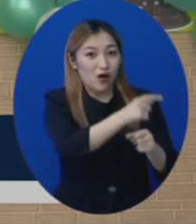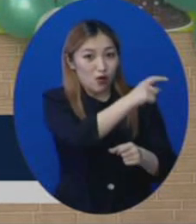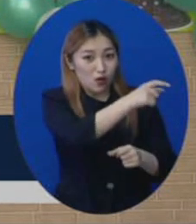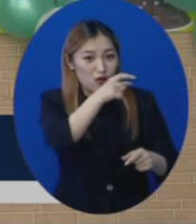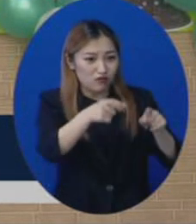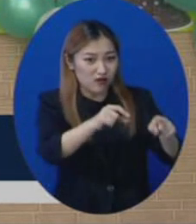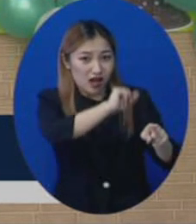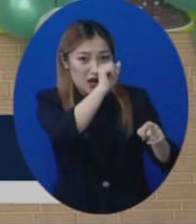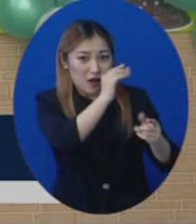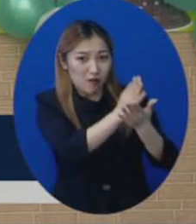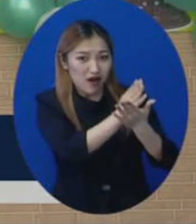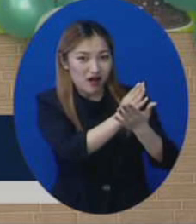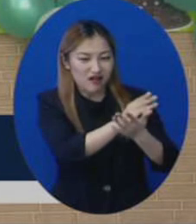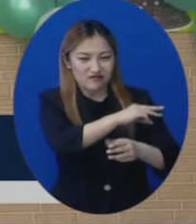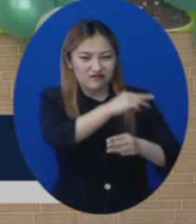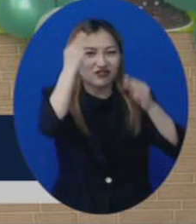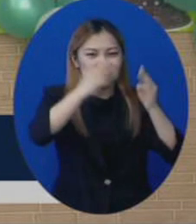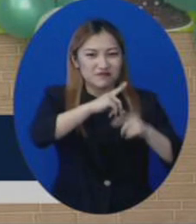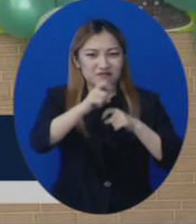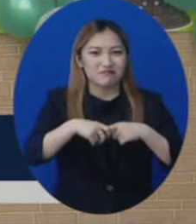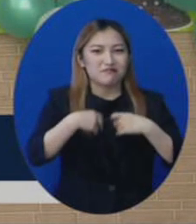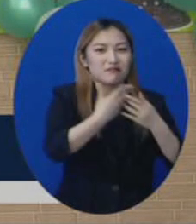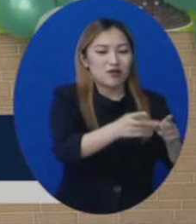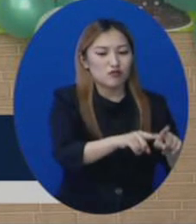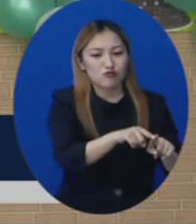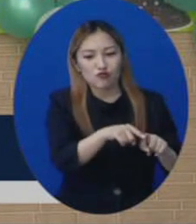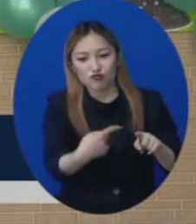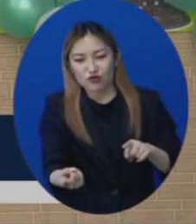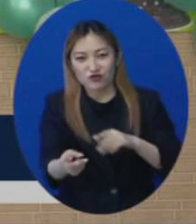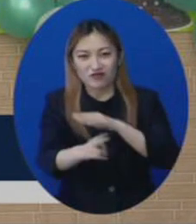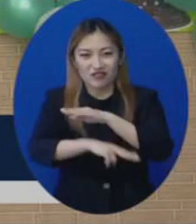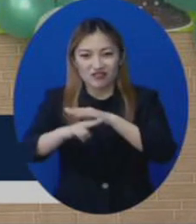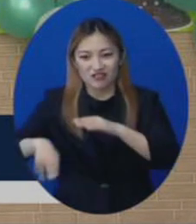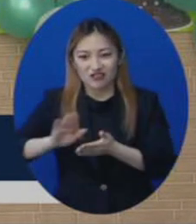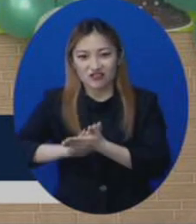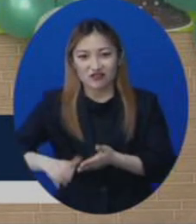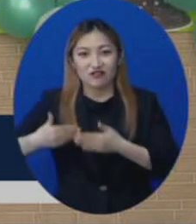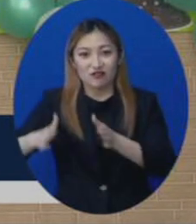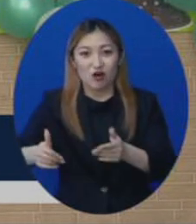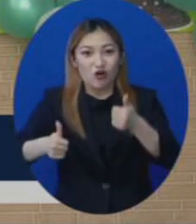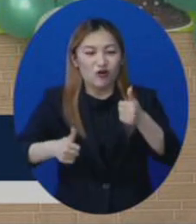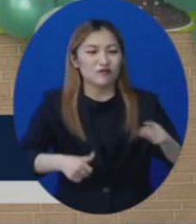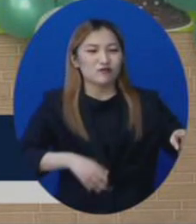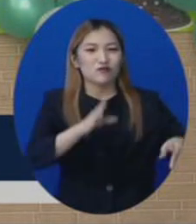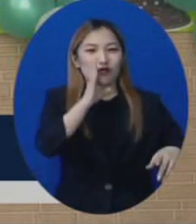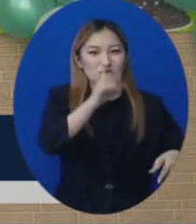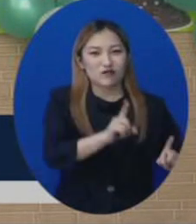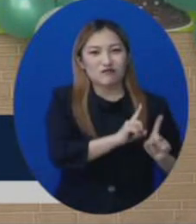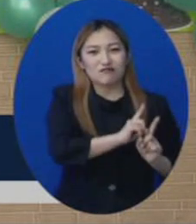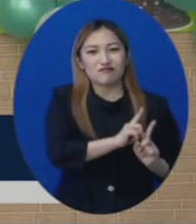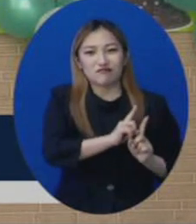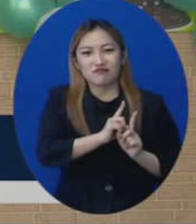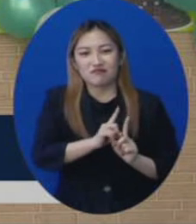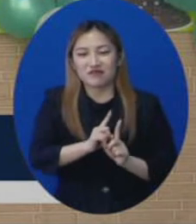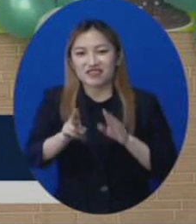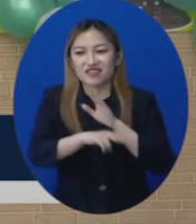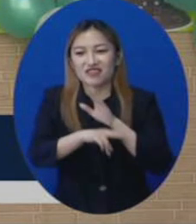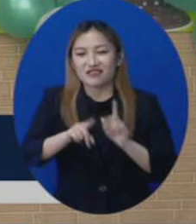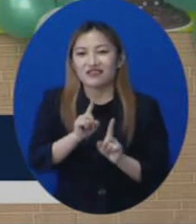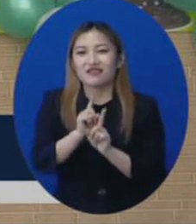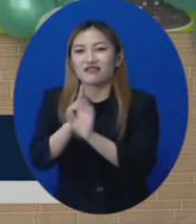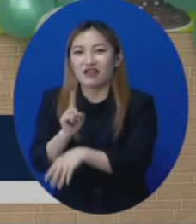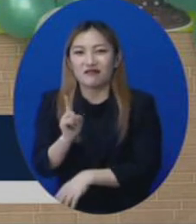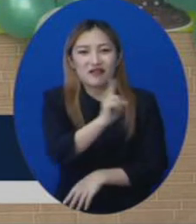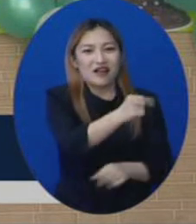гэрдээ цэцэрлэгтэй олчвол өнөөдөрс эхлээд сонгон хайрхан нэгдсэн эмнэлгийн ажилчид өглөө ажилдаа ирэх хүүхдүүдээ цэцэрлэгт нь хүргэж өгөөд за орой